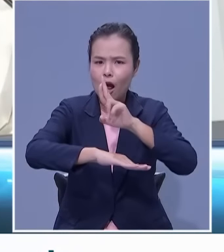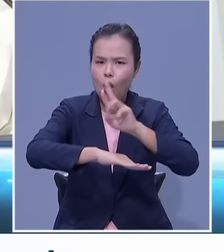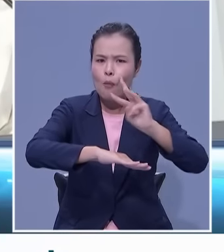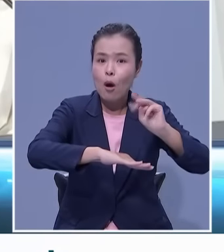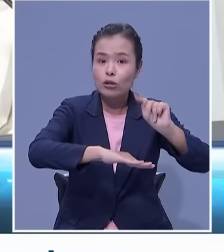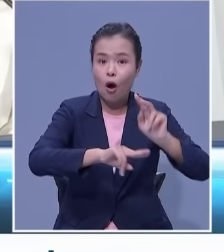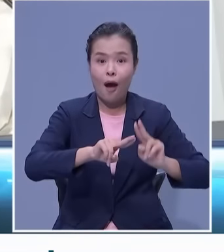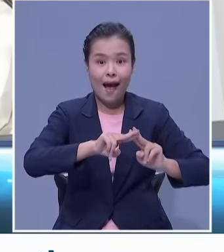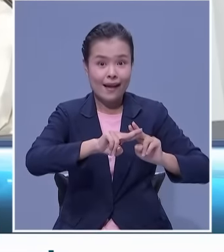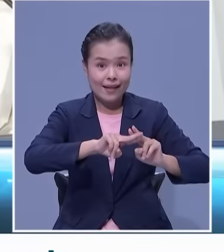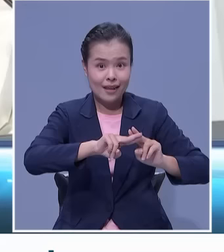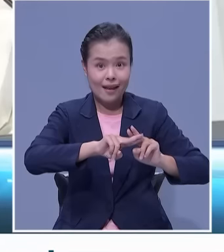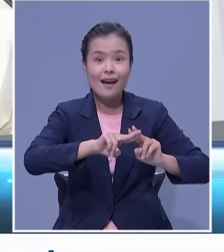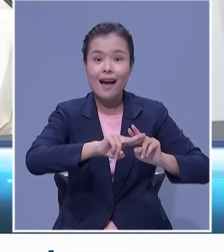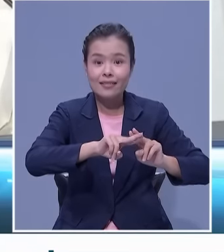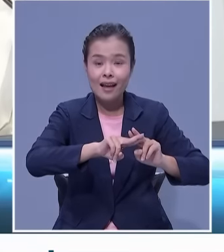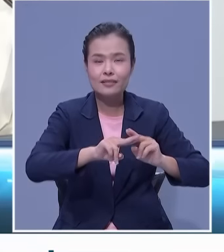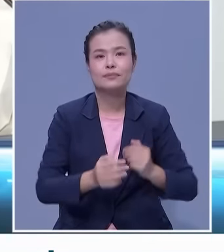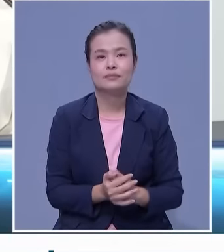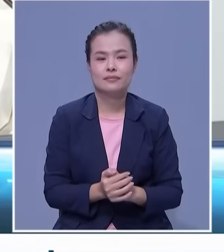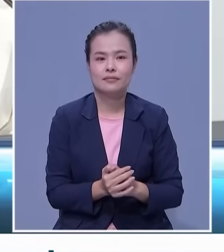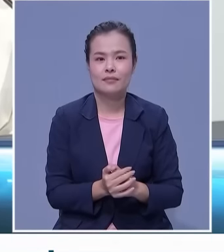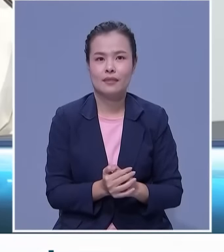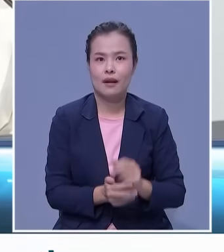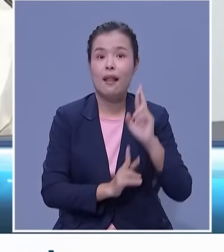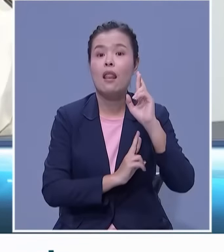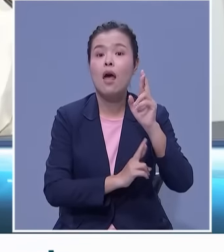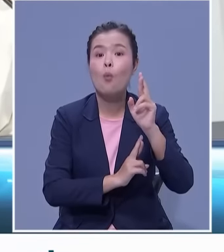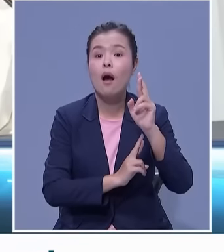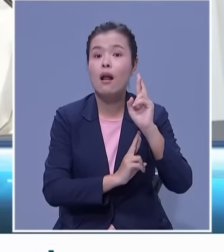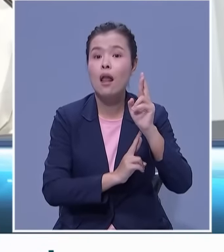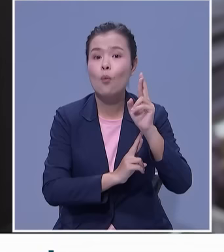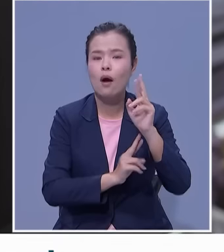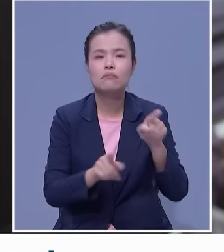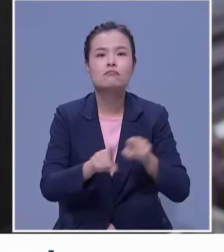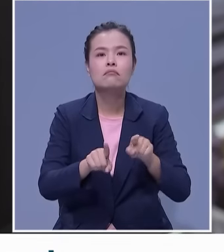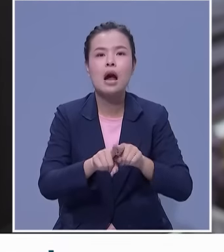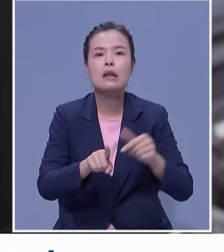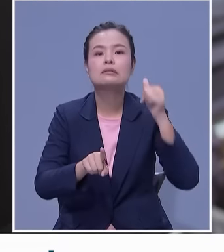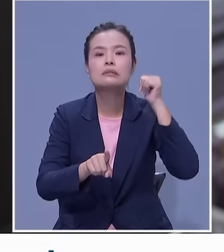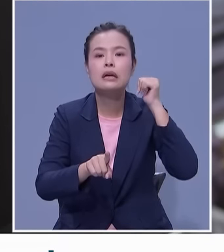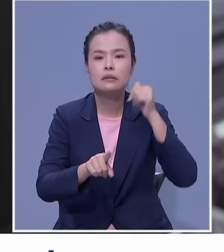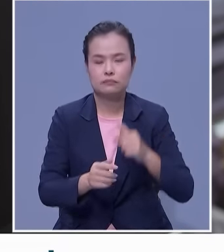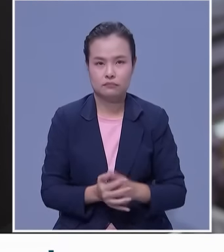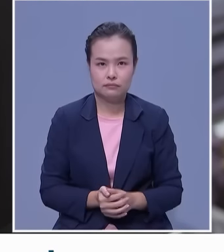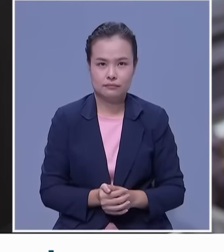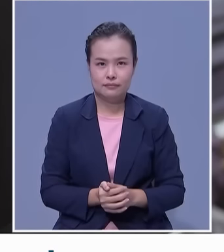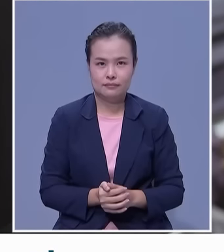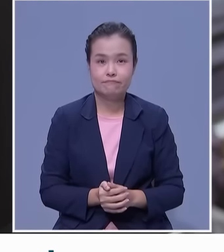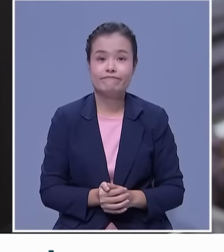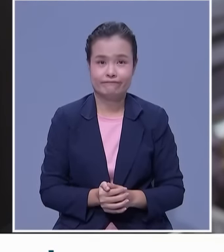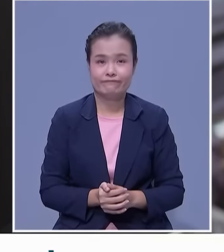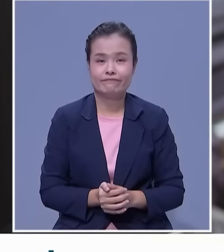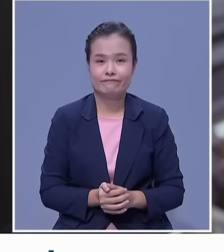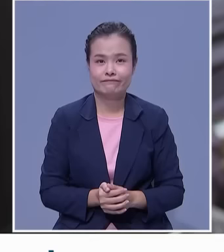แฮชแทกของทนายเดชาที่ว่าคือระวังจะระวังจะซ้ำรอยเดิมนะครับนายกอุ๊งอิ๊งนี่บอกแบบนี้